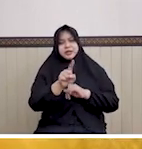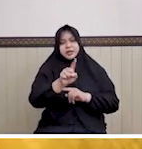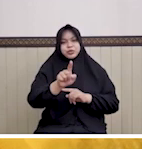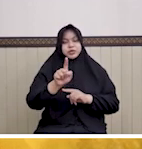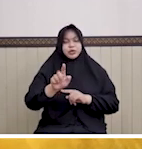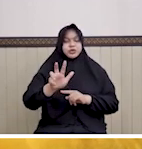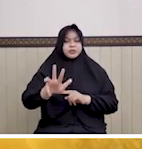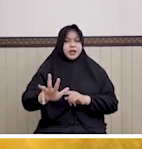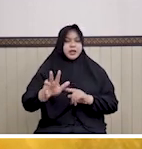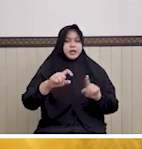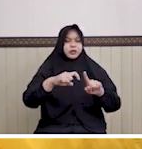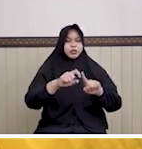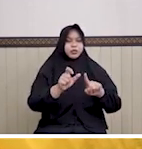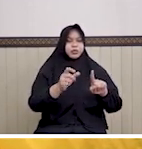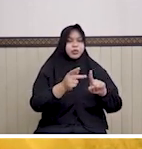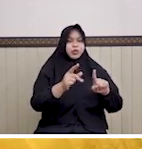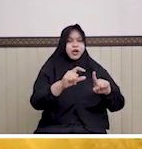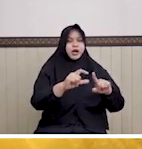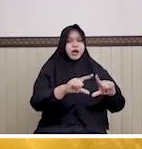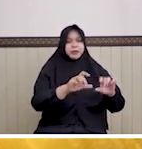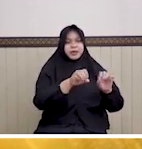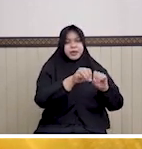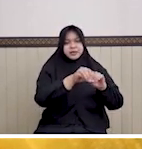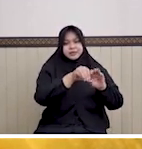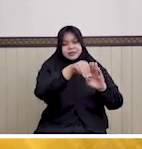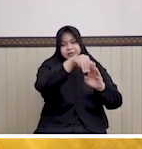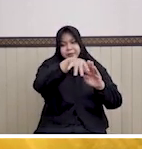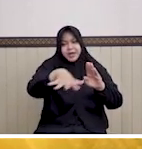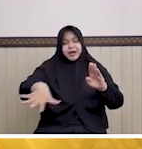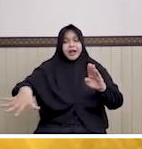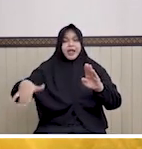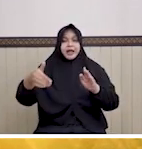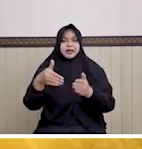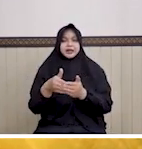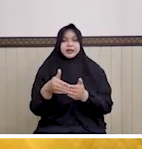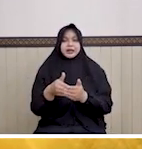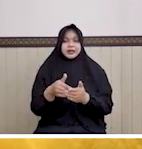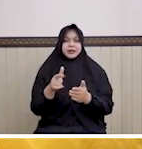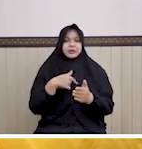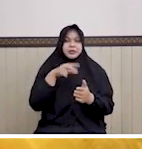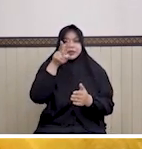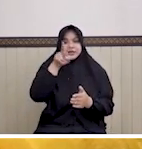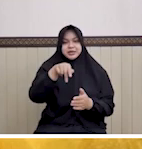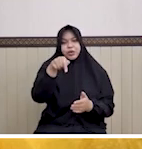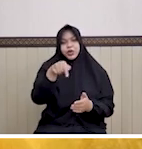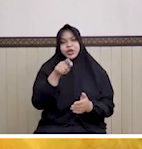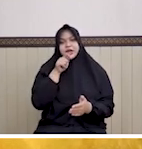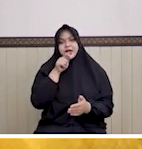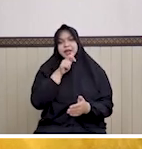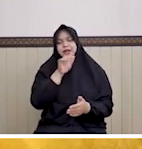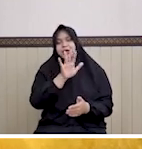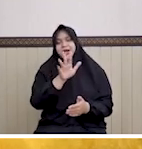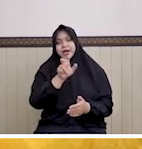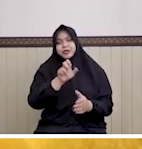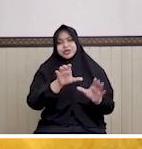Habibie kita-kita ejawantah kan lagi bahwa pemeriksaan itu ternyata tidak harus di